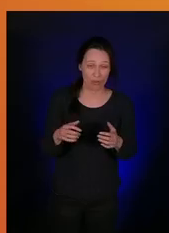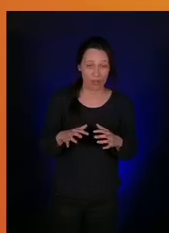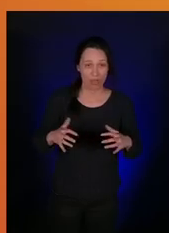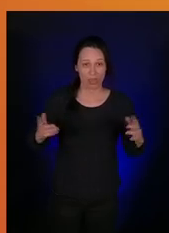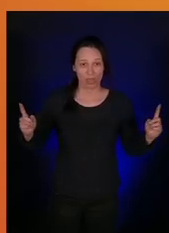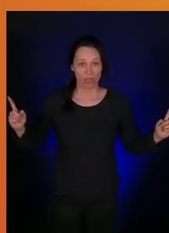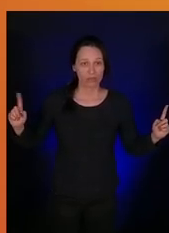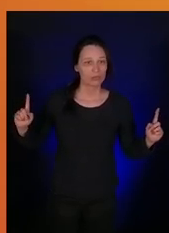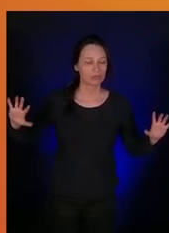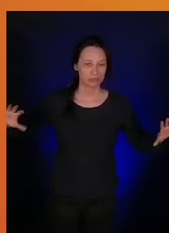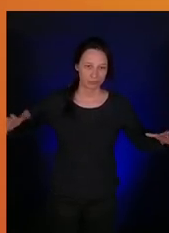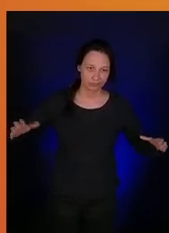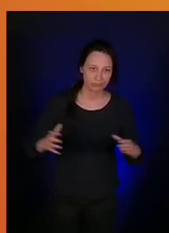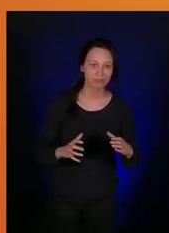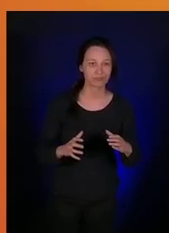ait